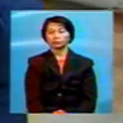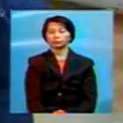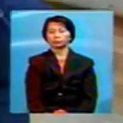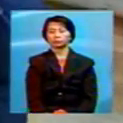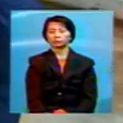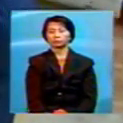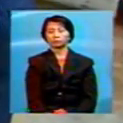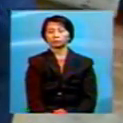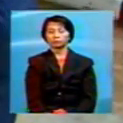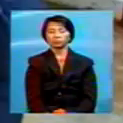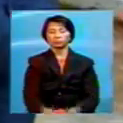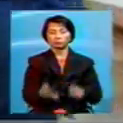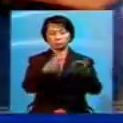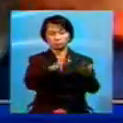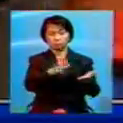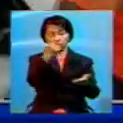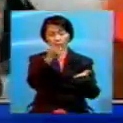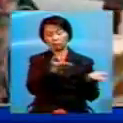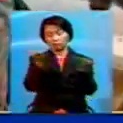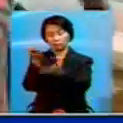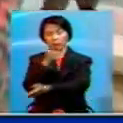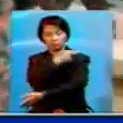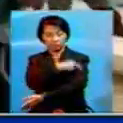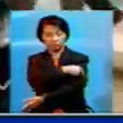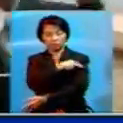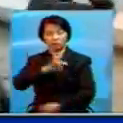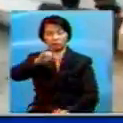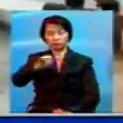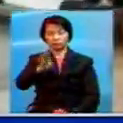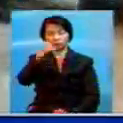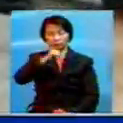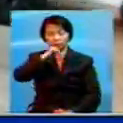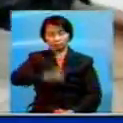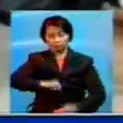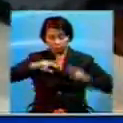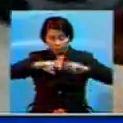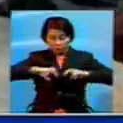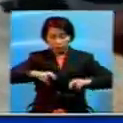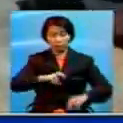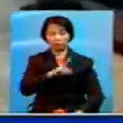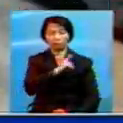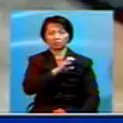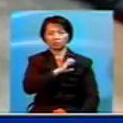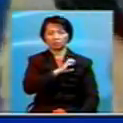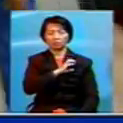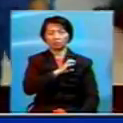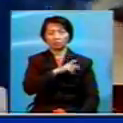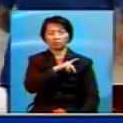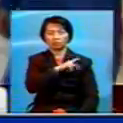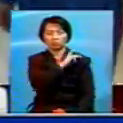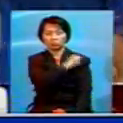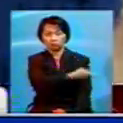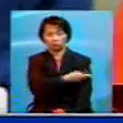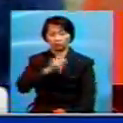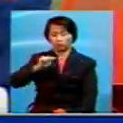tadi kesemua mayat dibawa ke hospital sultanah Aminah Johor Bahru untuk berasiasat ketuaekuasaan maritim daerah Johor Bahru Kapten